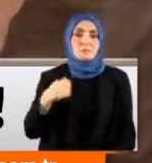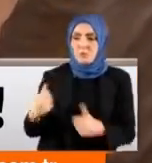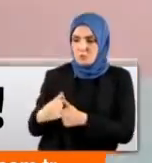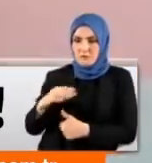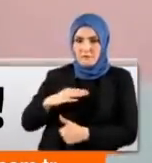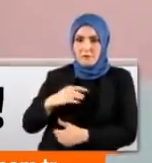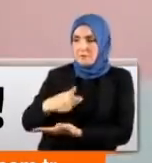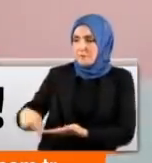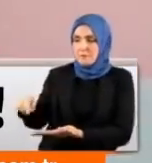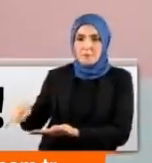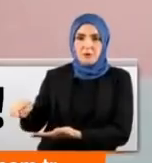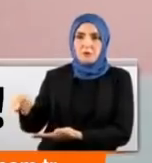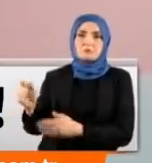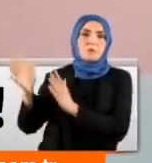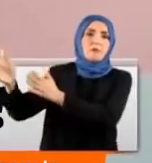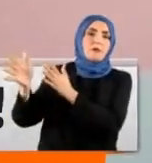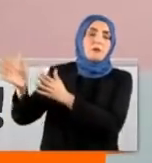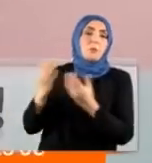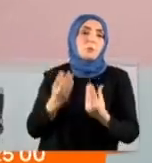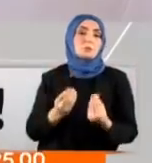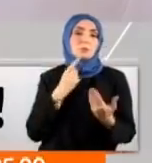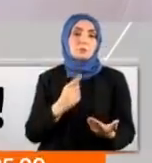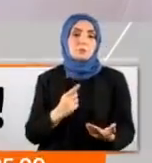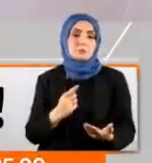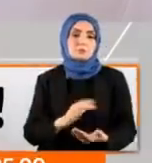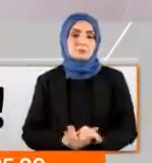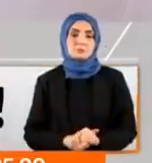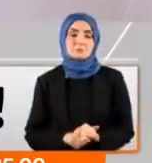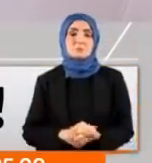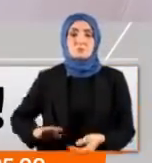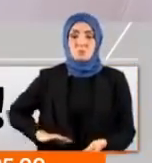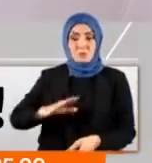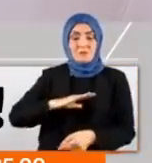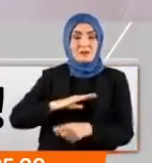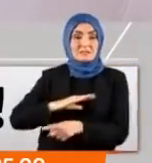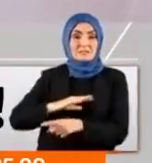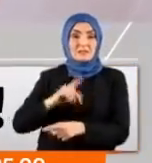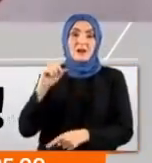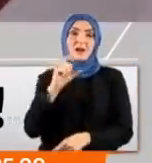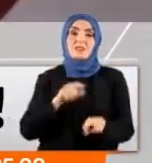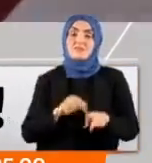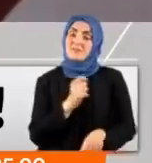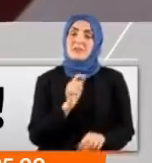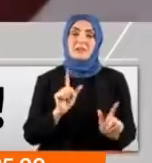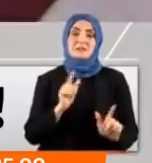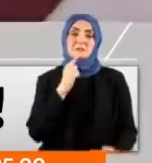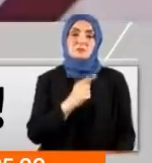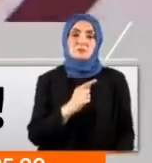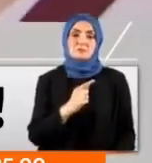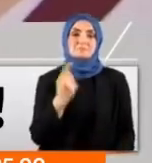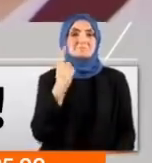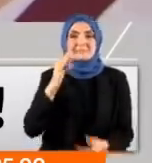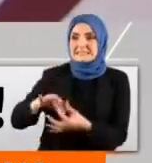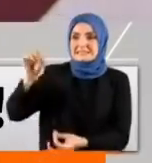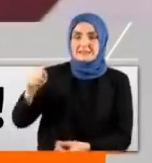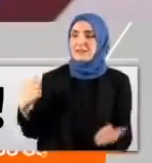önce harcayabiliyor. Burada bizim tek suçumuz ikinci eş olmak mı? Çocuk olduğu sürece yani verilmesi gerekiyor. Bir insanla 40 gün evli kaldın diye ömür